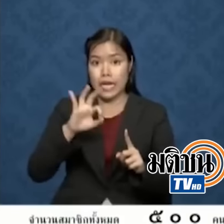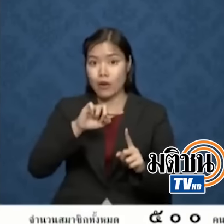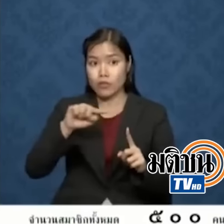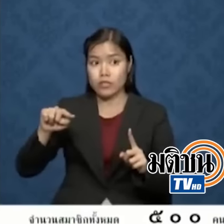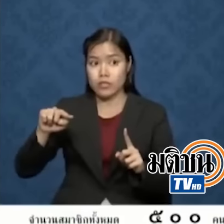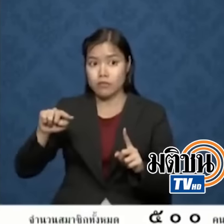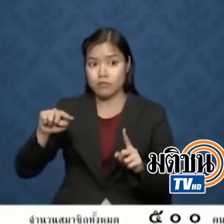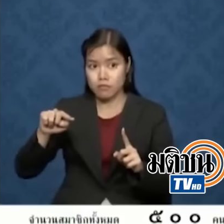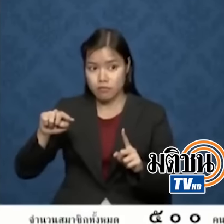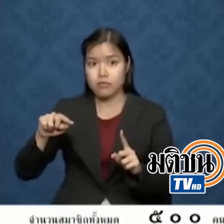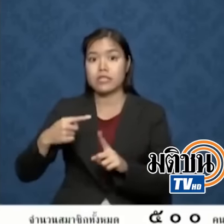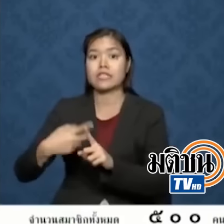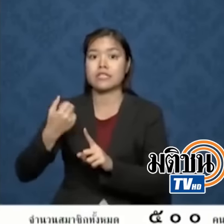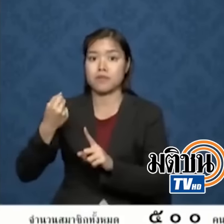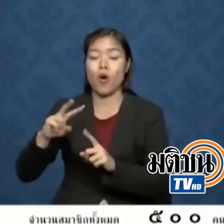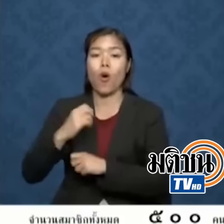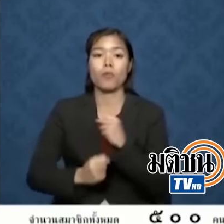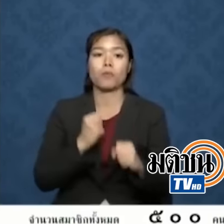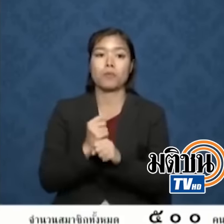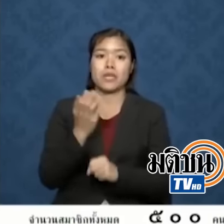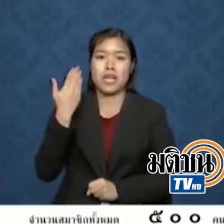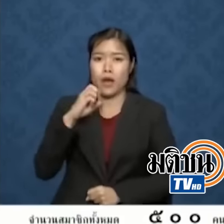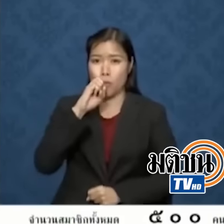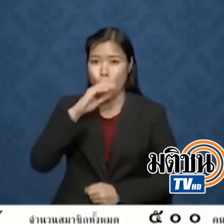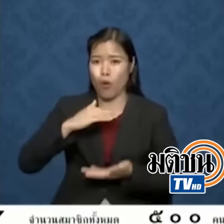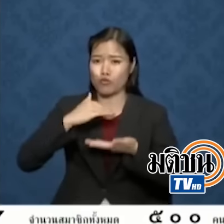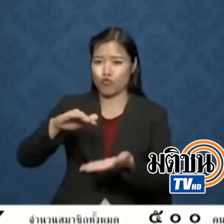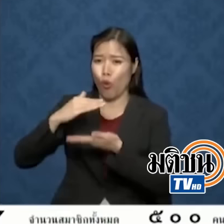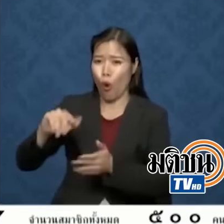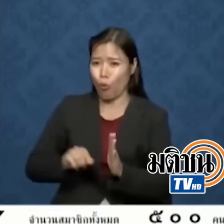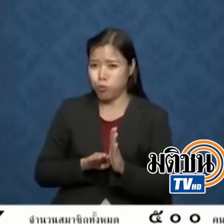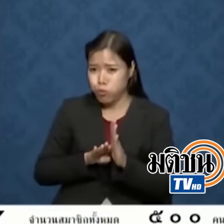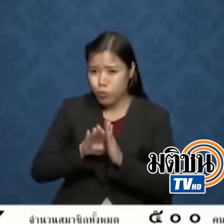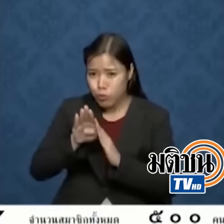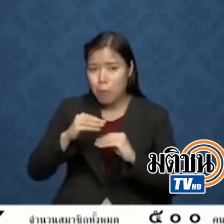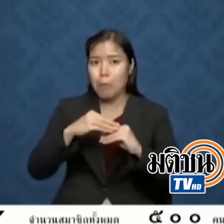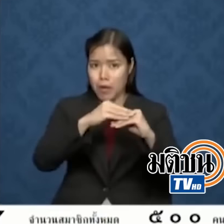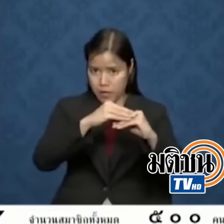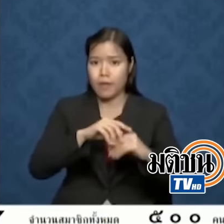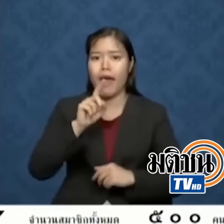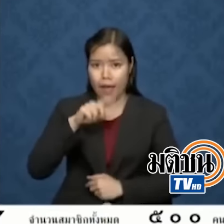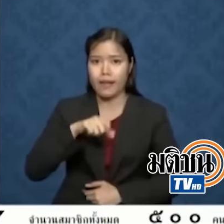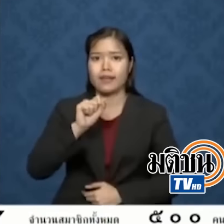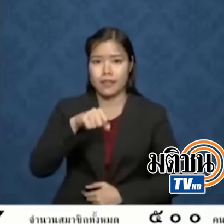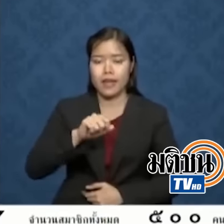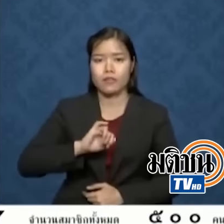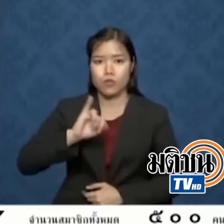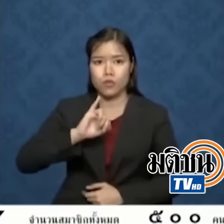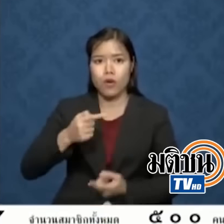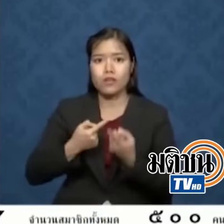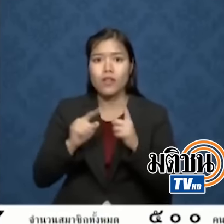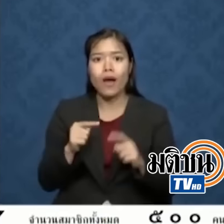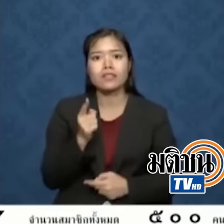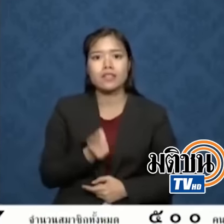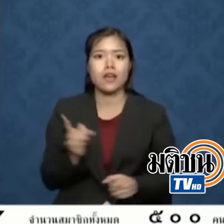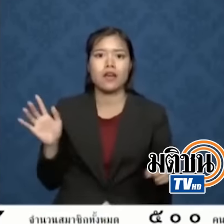ยชี้แจงว่าการส่งออกของไทยเติบโตต่อเนื่องก็ต้องเรียนว่าที่ท่านพูดถูกต้องครับแต่เป็นความจริงที่ไม่คร